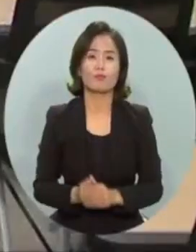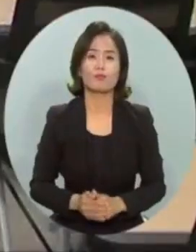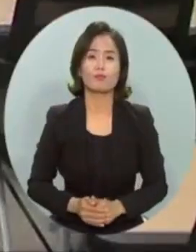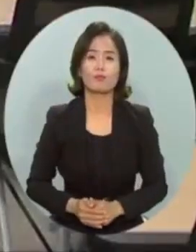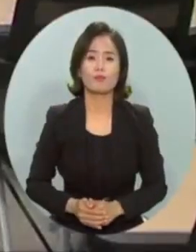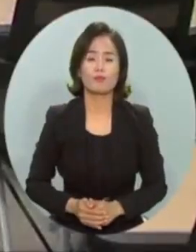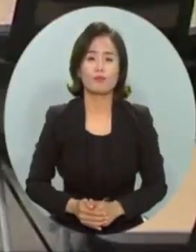25%